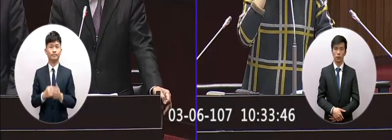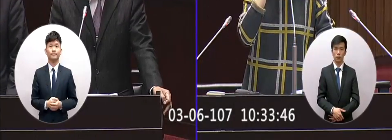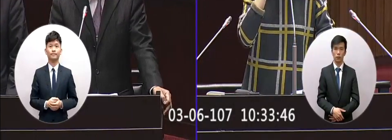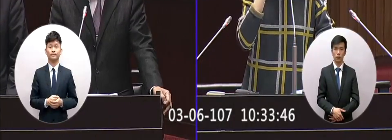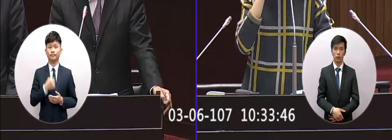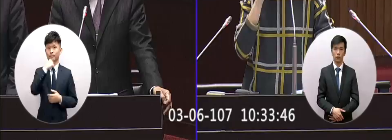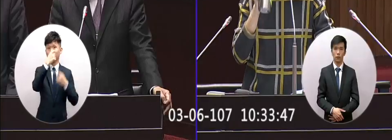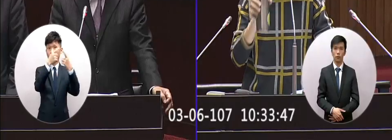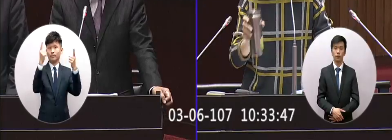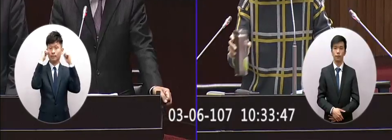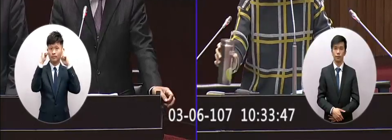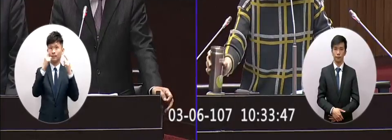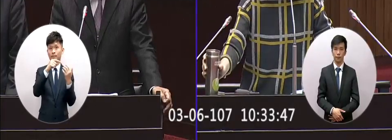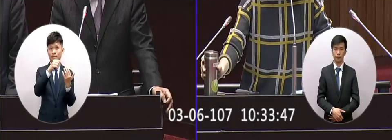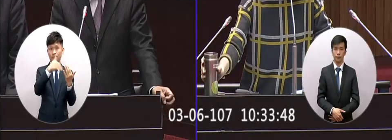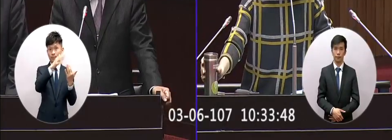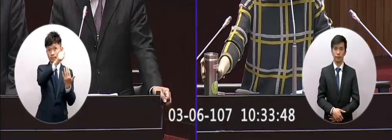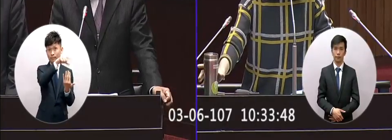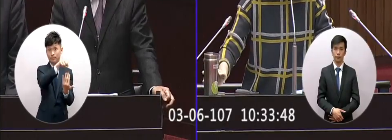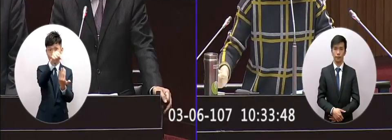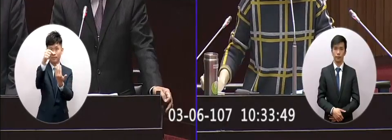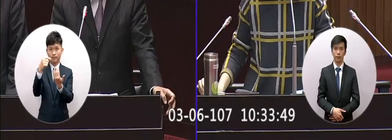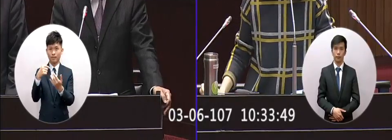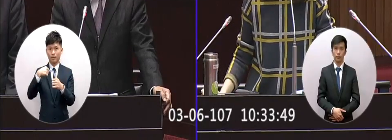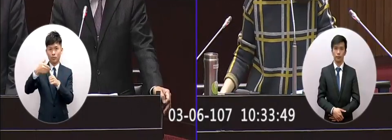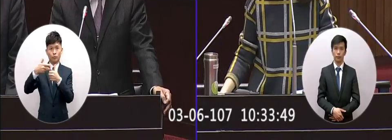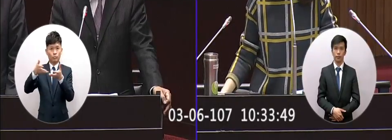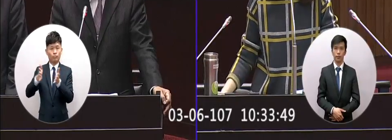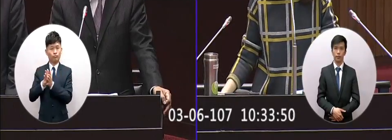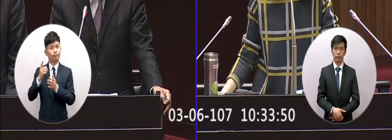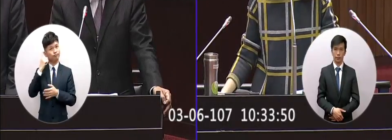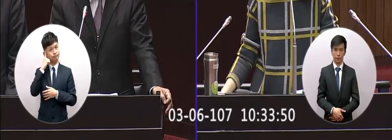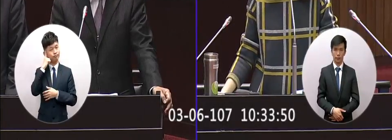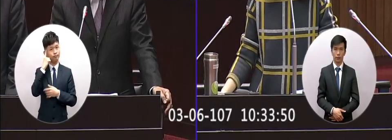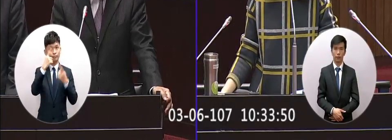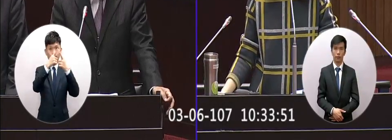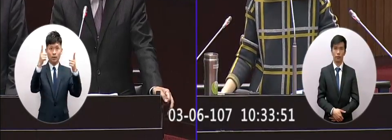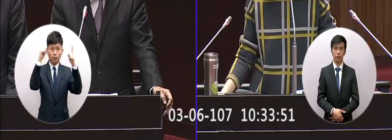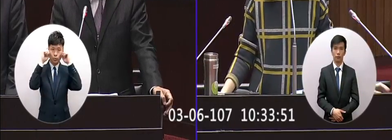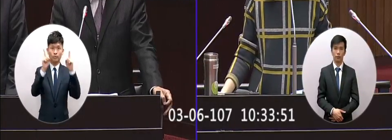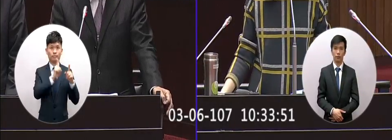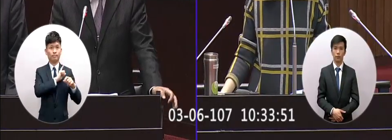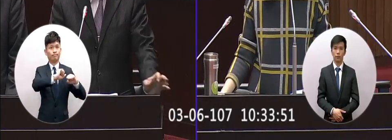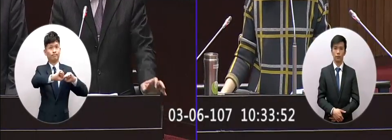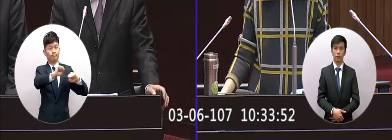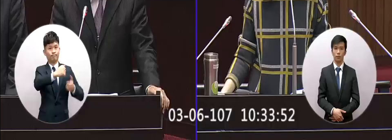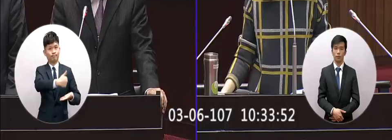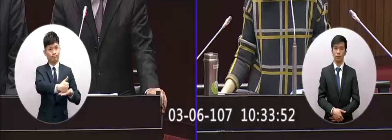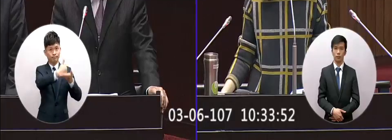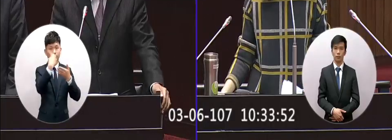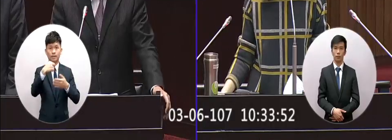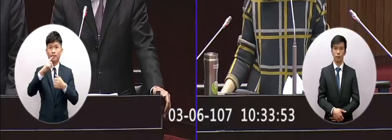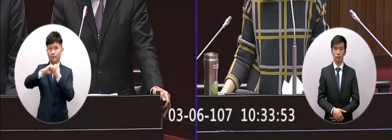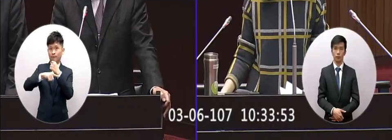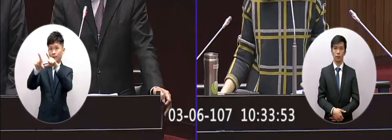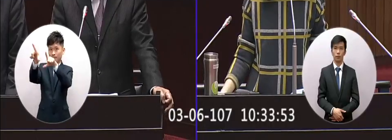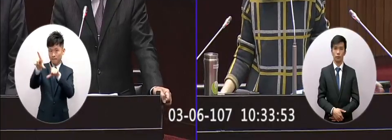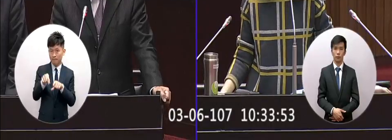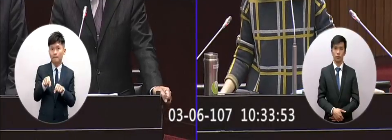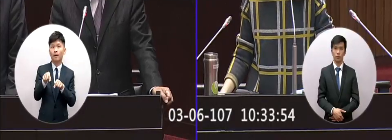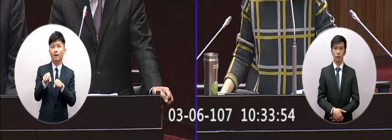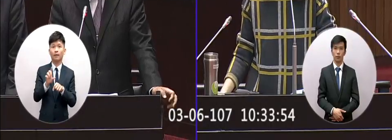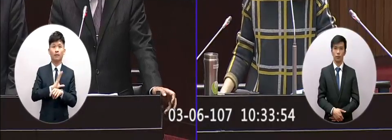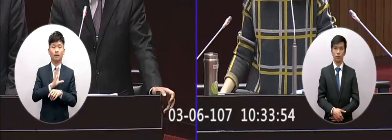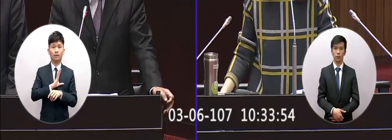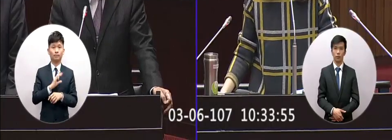么针对台湾大学遴选的聘任教育部一直都是秉持尊重大学自治跟依法行政这样的一个原则那么本